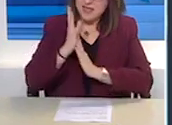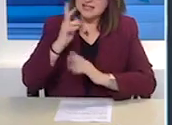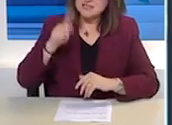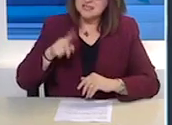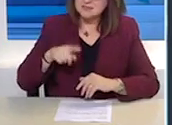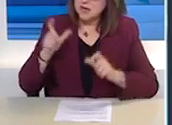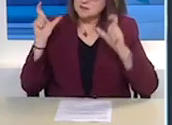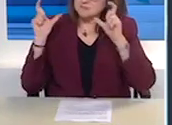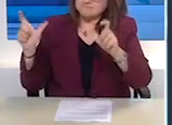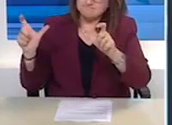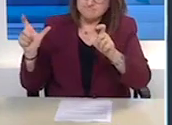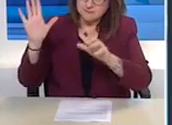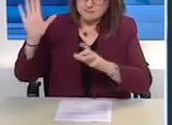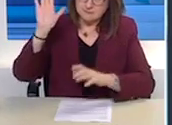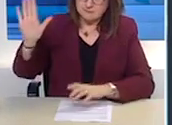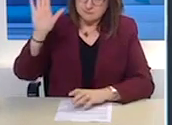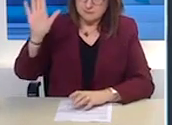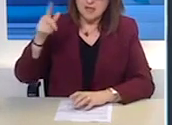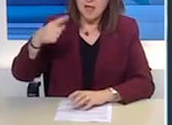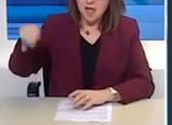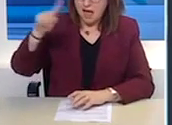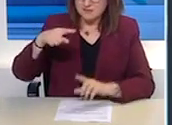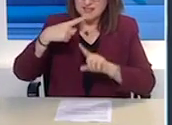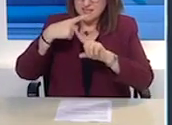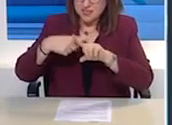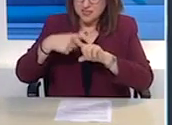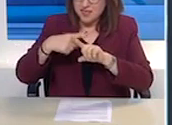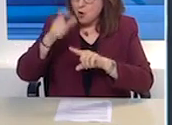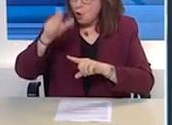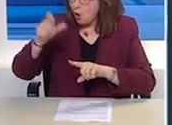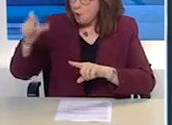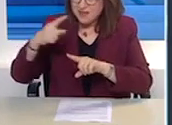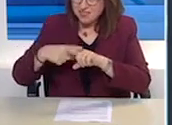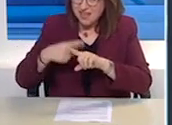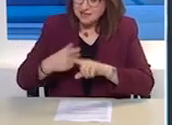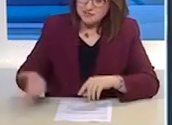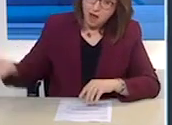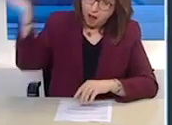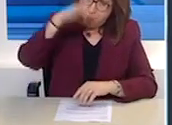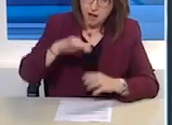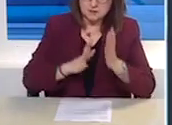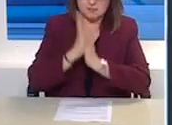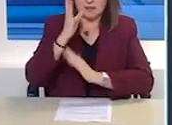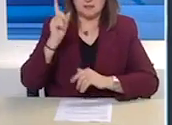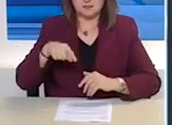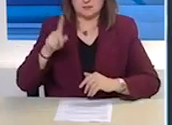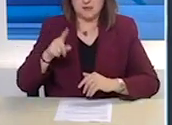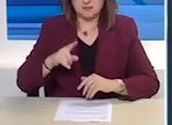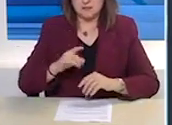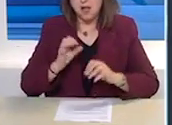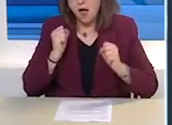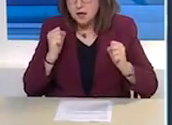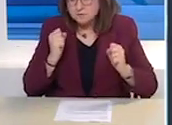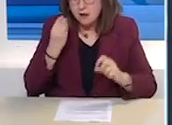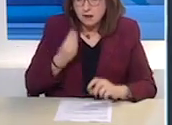που αφορούν στους θετικούς, αυτοί θα παραμείνουν άλλες 14 ημέρες για να εξασφαλίσουμε ότι δεν θα υπάρχει το